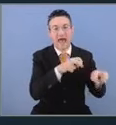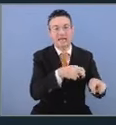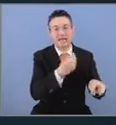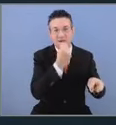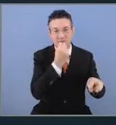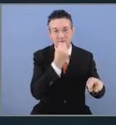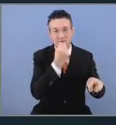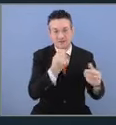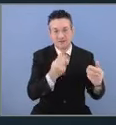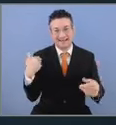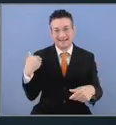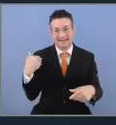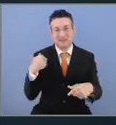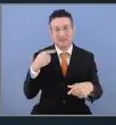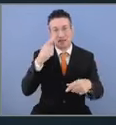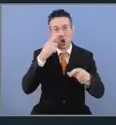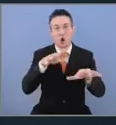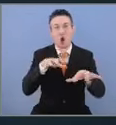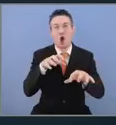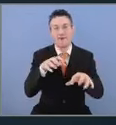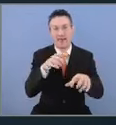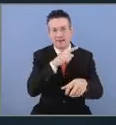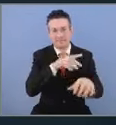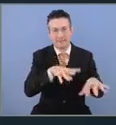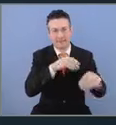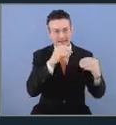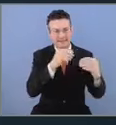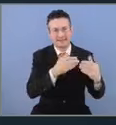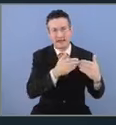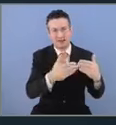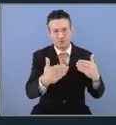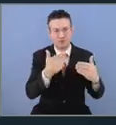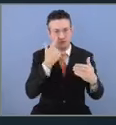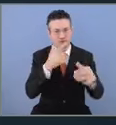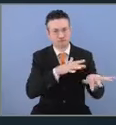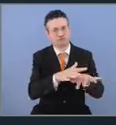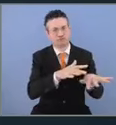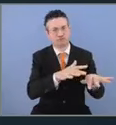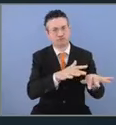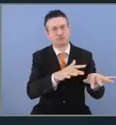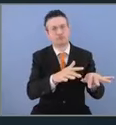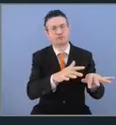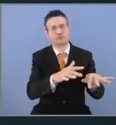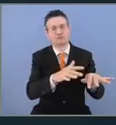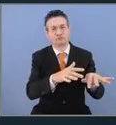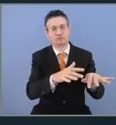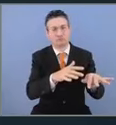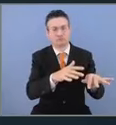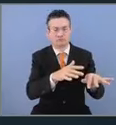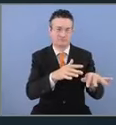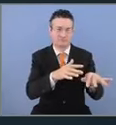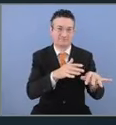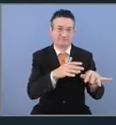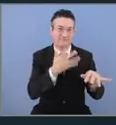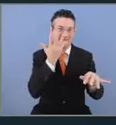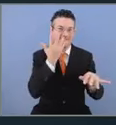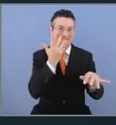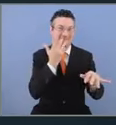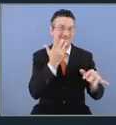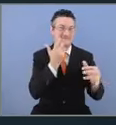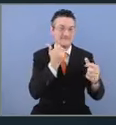quest'anno, ma siamo già operativi e direi piuttosto, diciamo, agguerriti sul tema. Allora, ho già